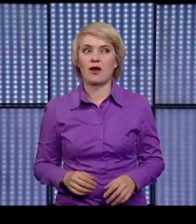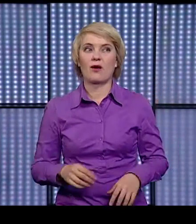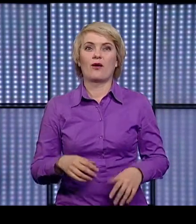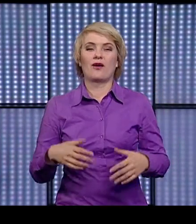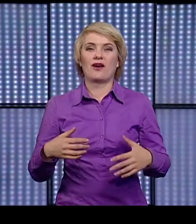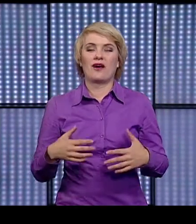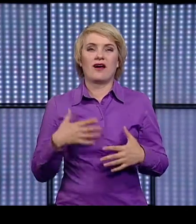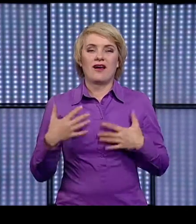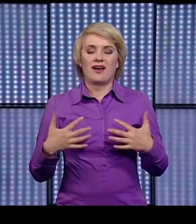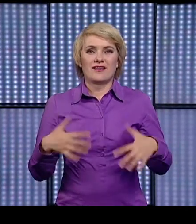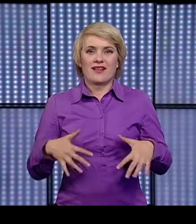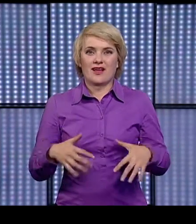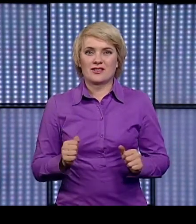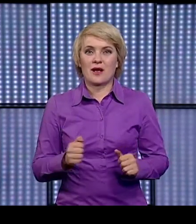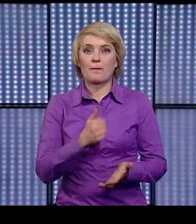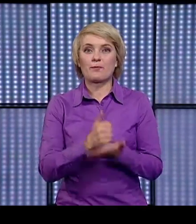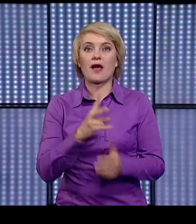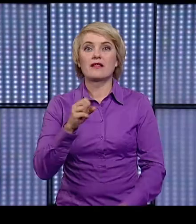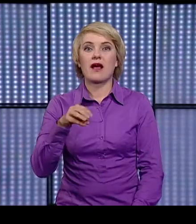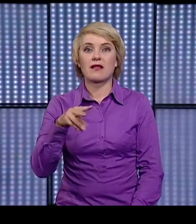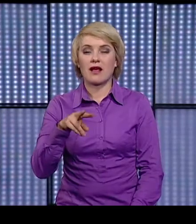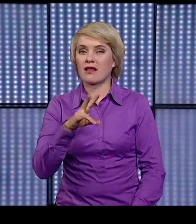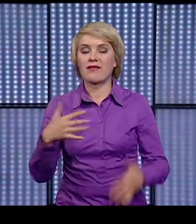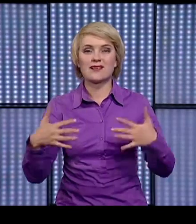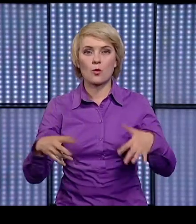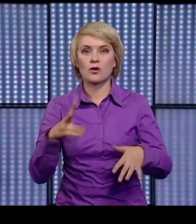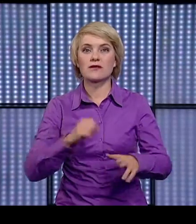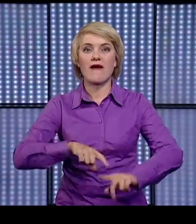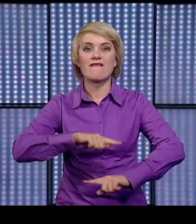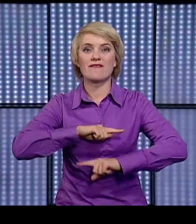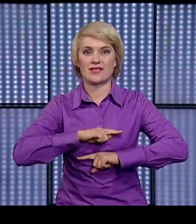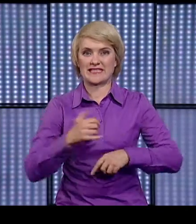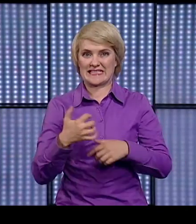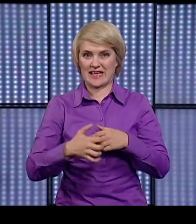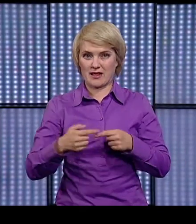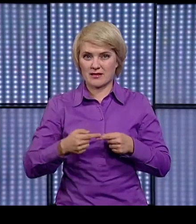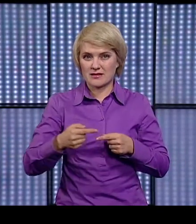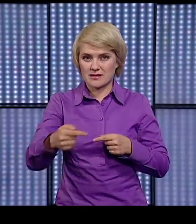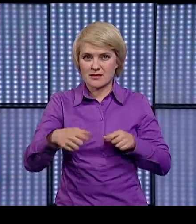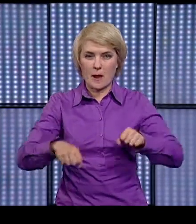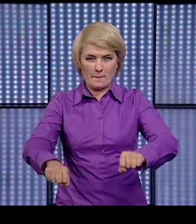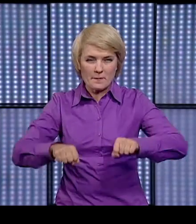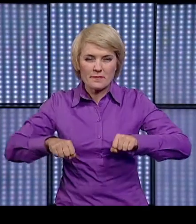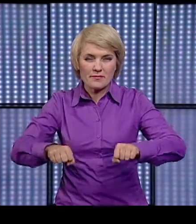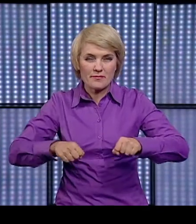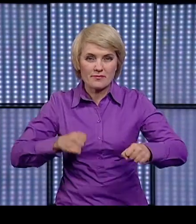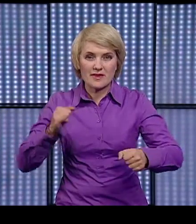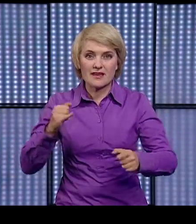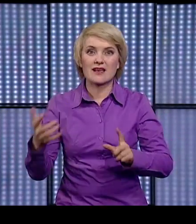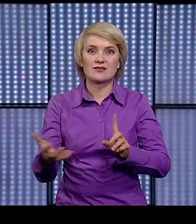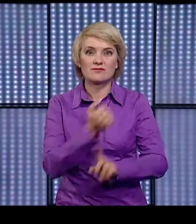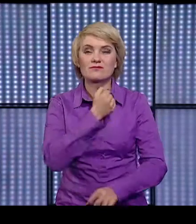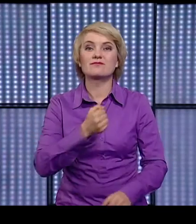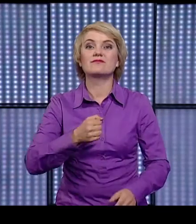теряєшся. Чесно. Головне, що Наталя не загубилася на фініші. З середини дистанції піднатисла і у підсумку зачепилася за